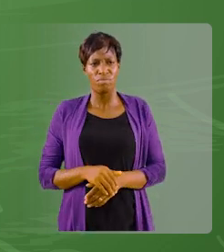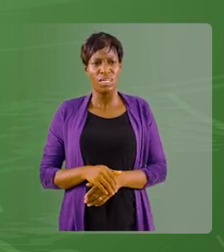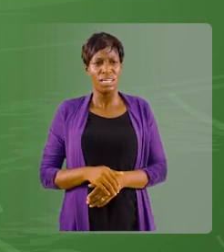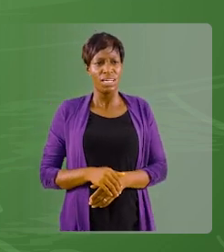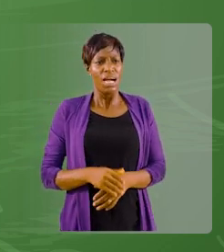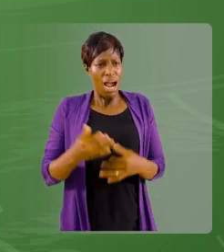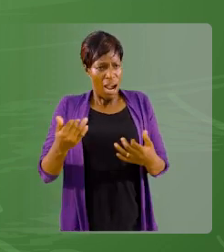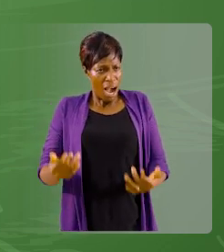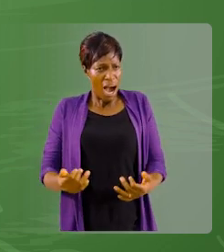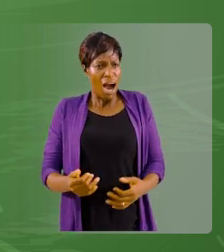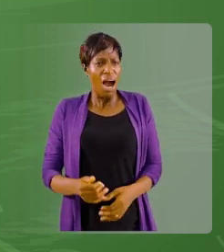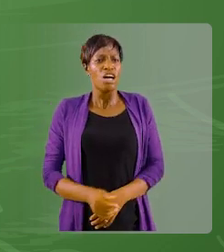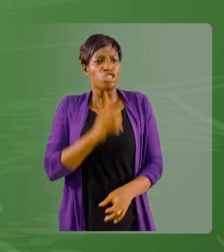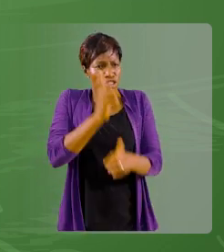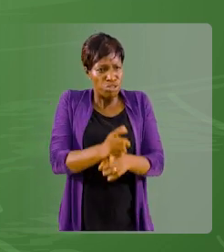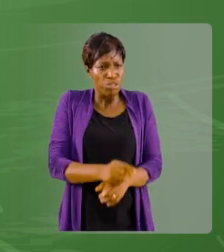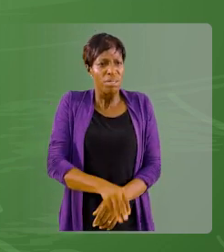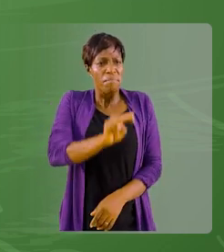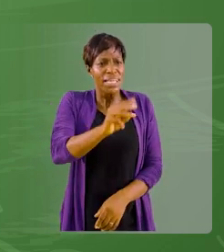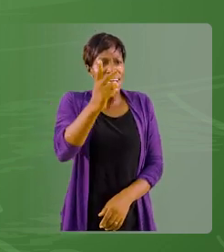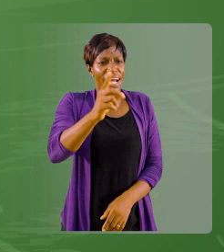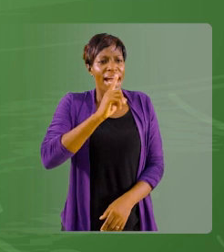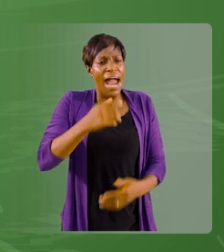est avant le décimètre carré.